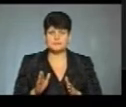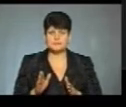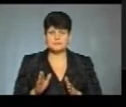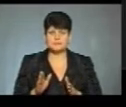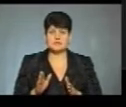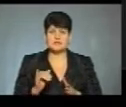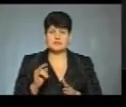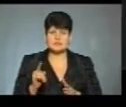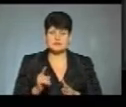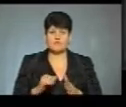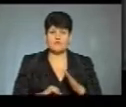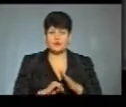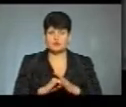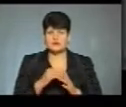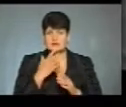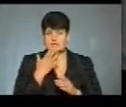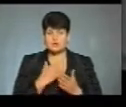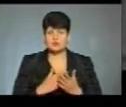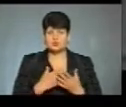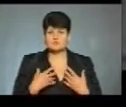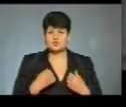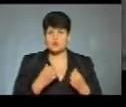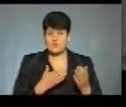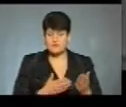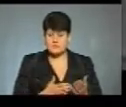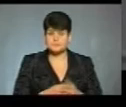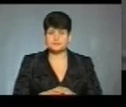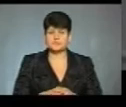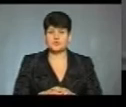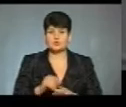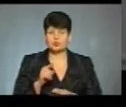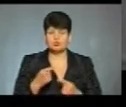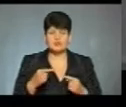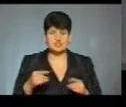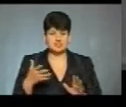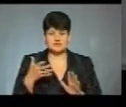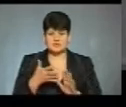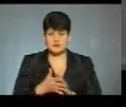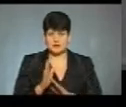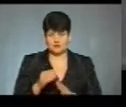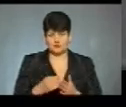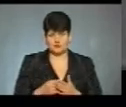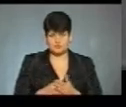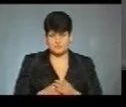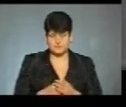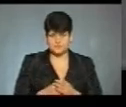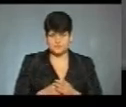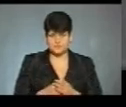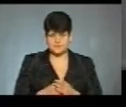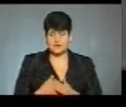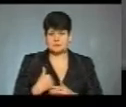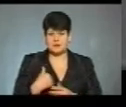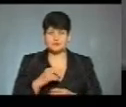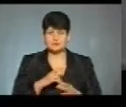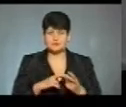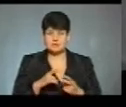із фонду Національної служби здоров'я. Тому інші витрати будуть за бюджетом. Тому ми